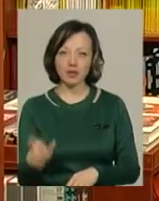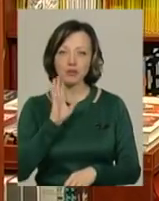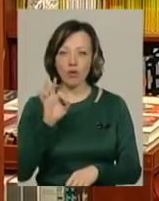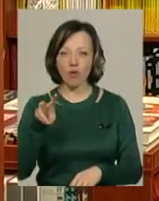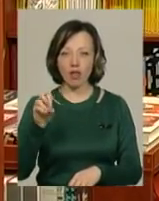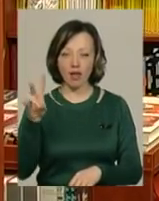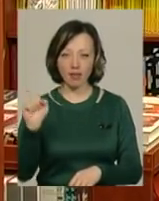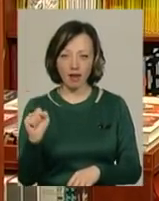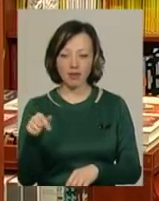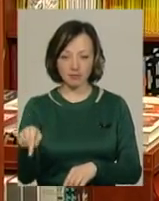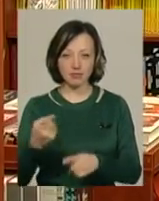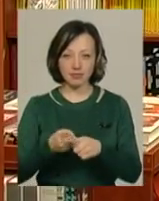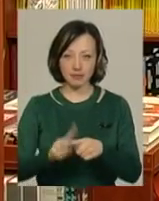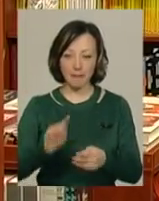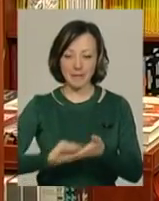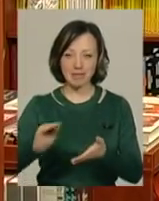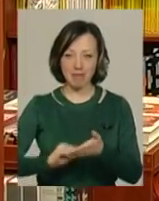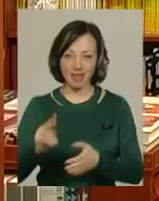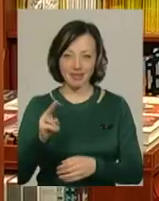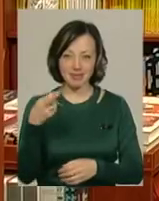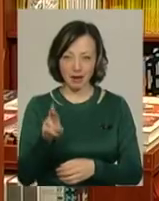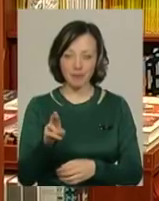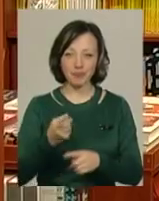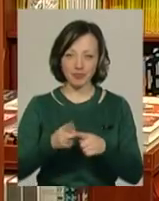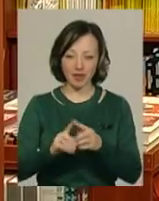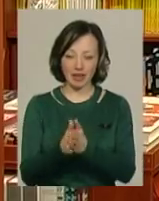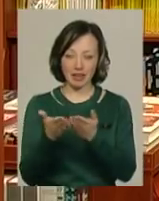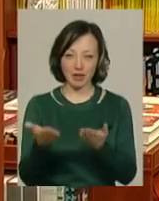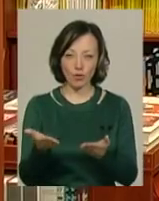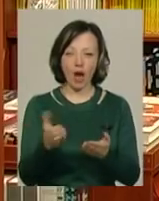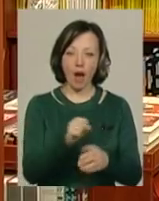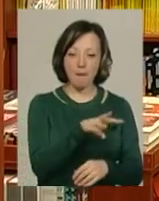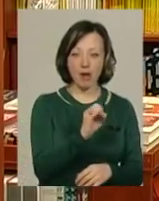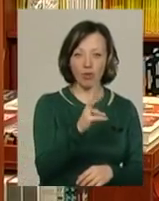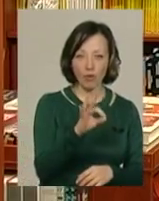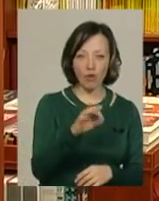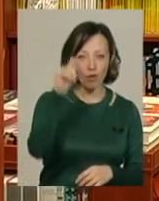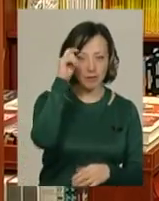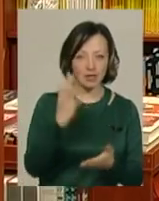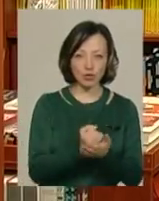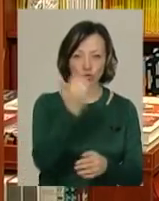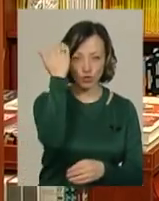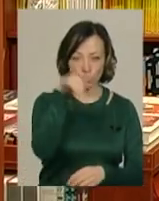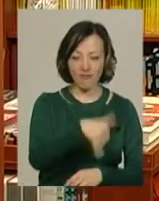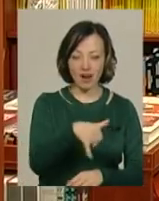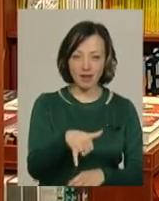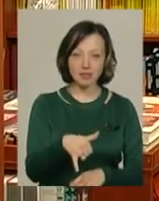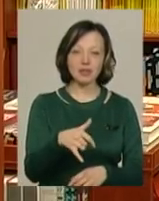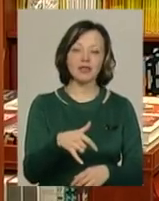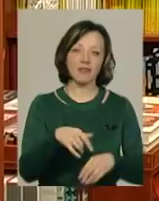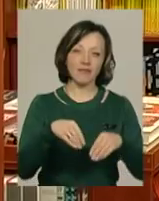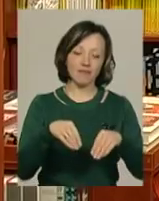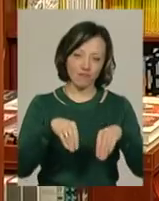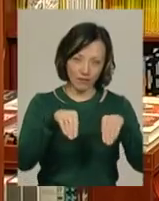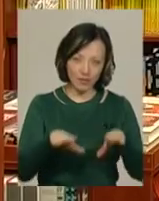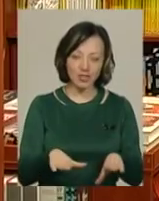Олена. Ось Олена була письменницею, яка і писала цей рукопис про Святого Миколая, а Марко був тим хлопцем, який знайшов чужу валізу, знайшов цей рукопис і